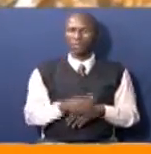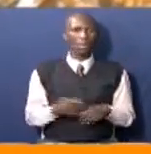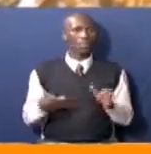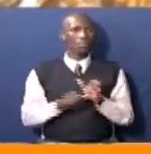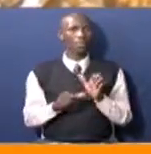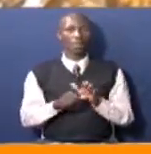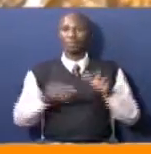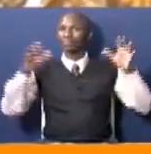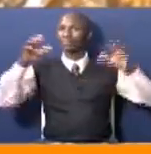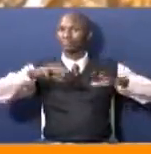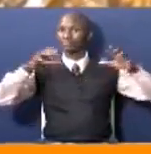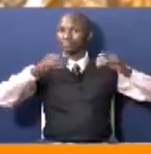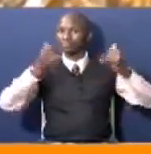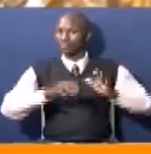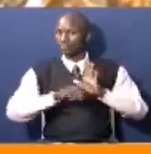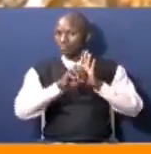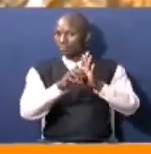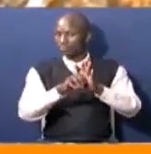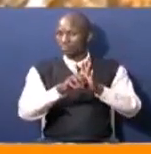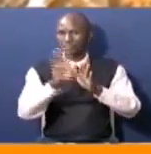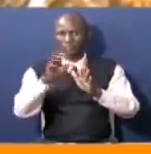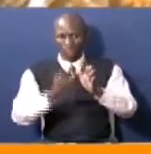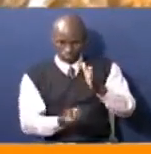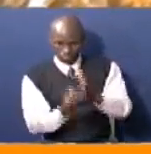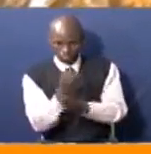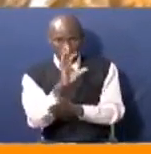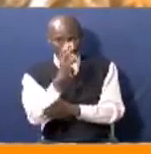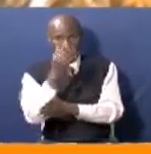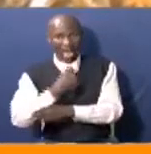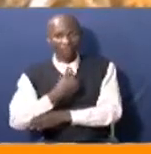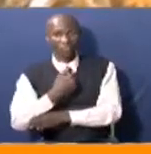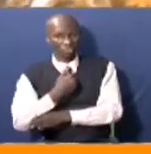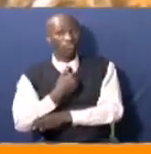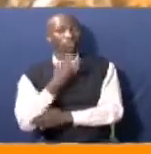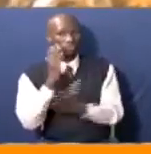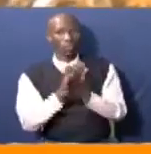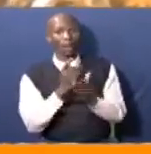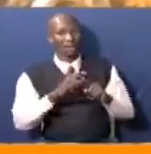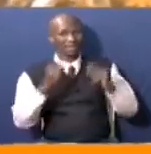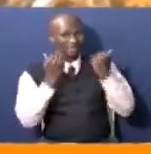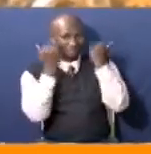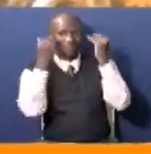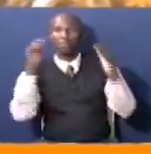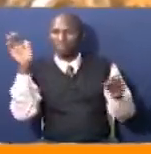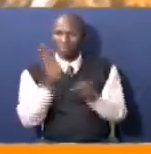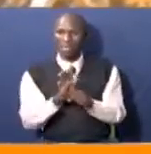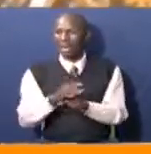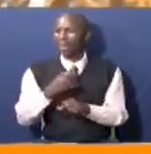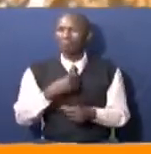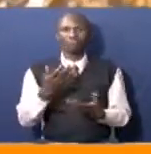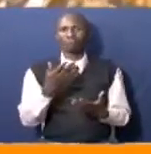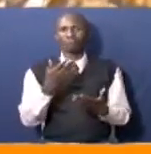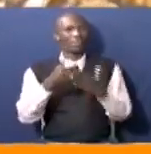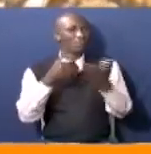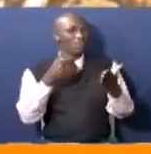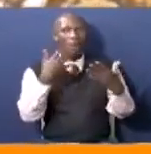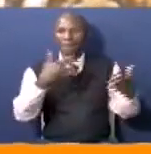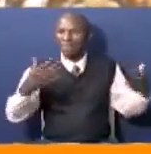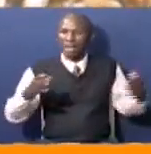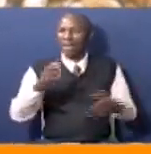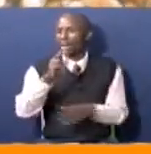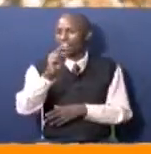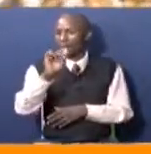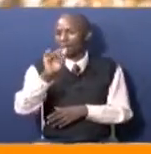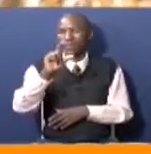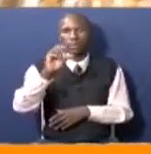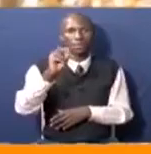dhina wa dhina wa Mbua mitununi tu kubanda na tuibanda tina stress mbingi Nundu na madhangu ni mabani hii madhangu